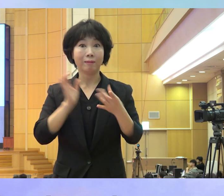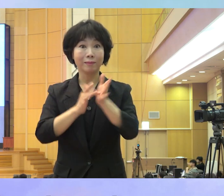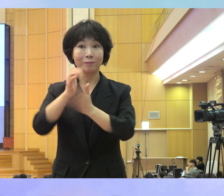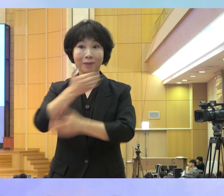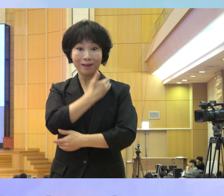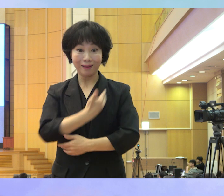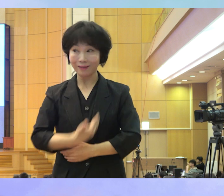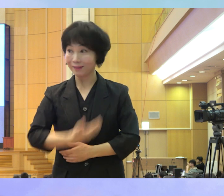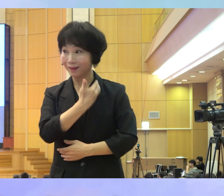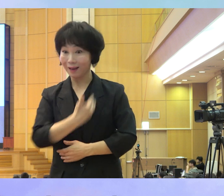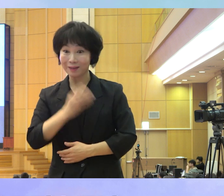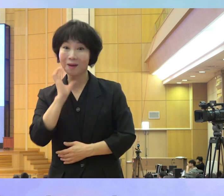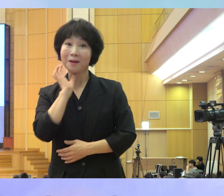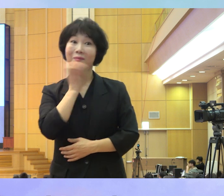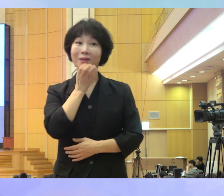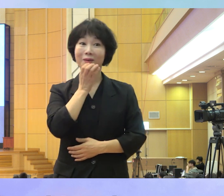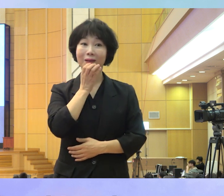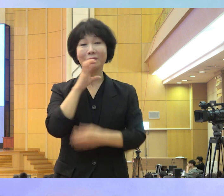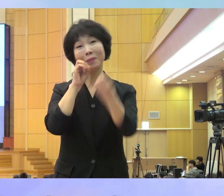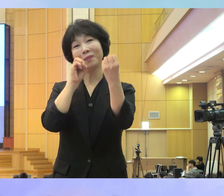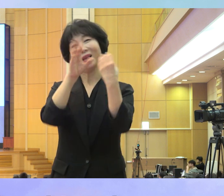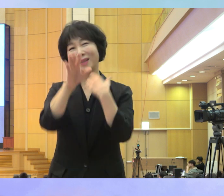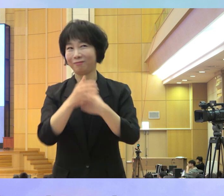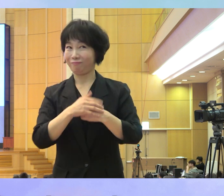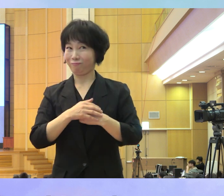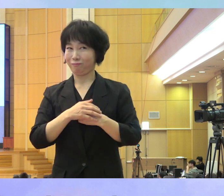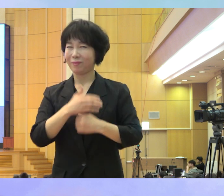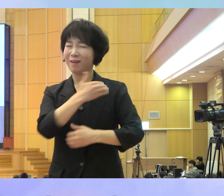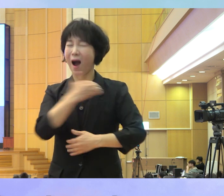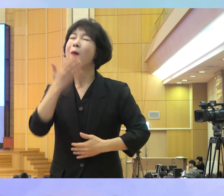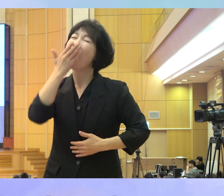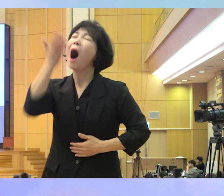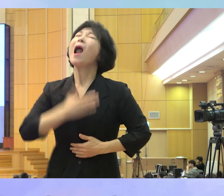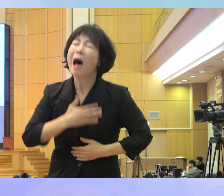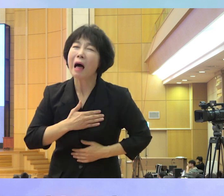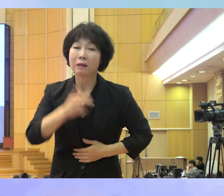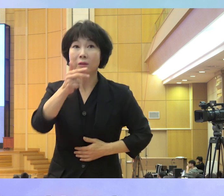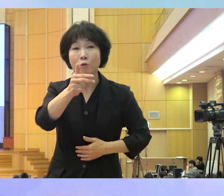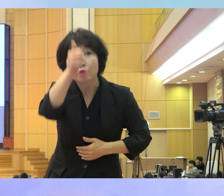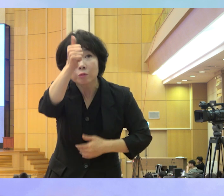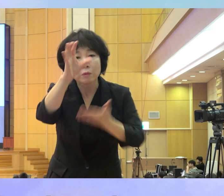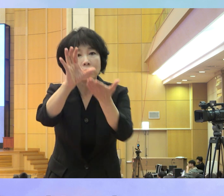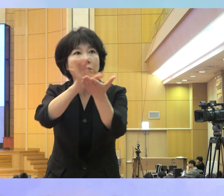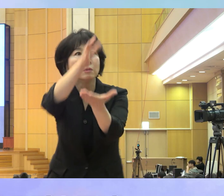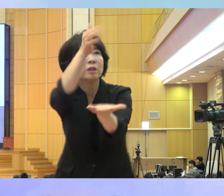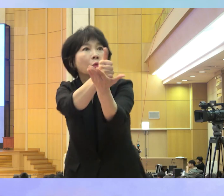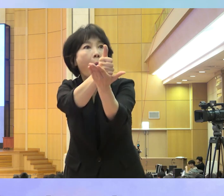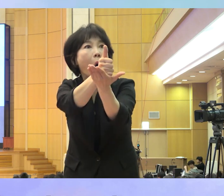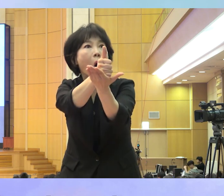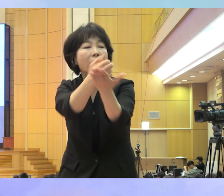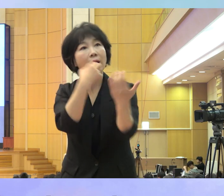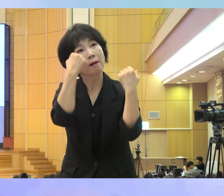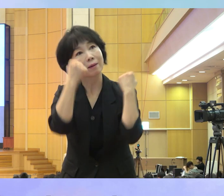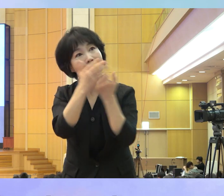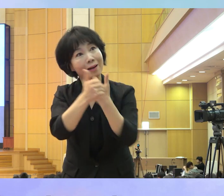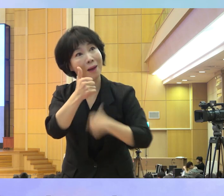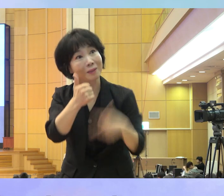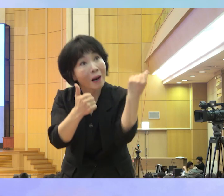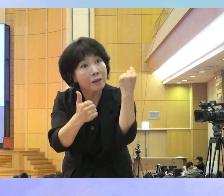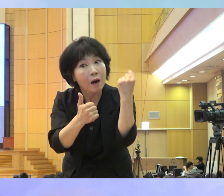시몬이가 대답하여 이르되 주는 그리스도시요, 주님은 그리스도시요. 정말